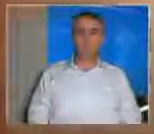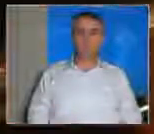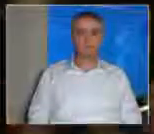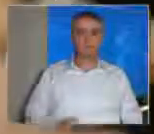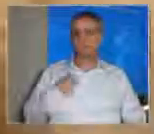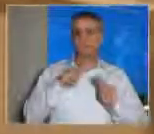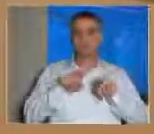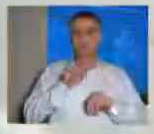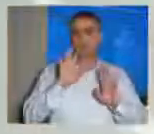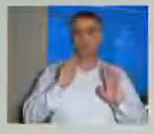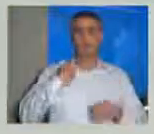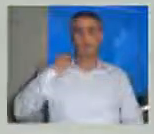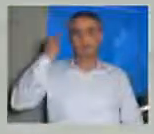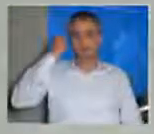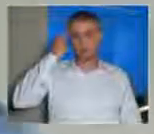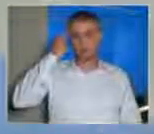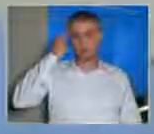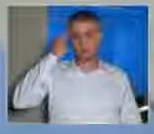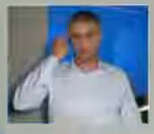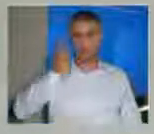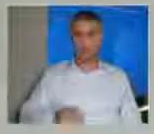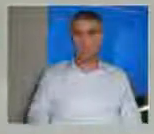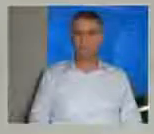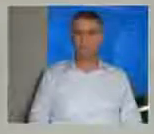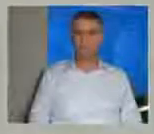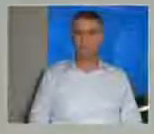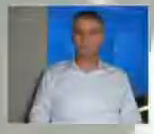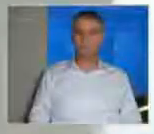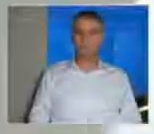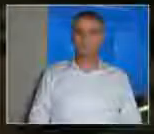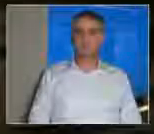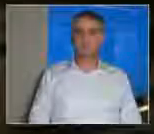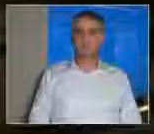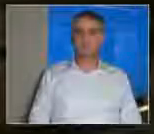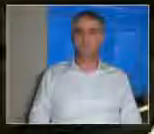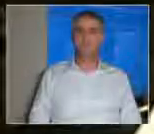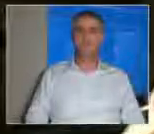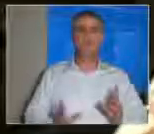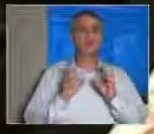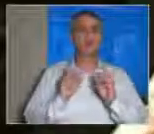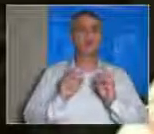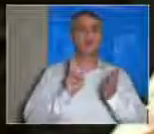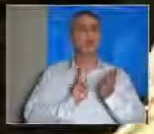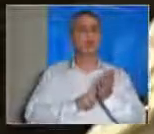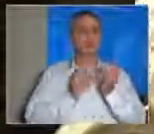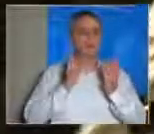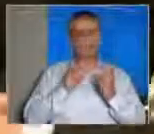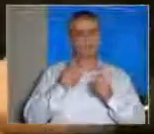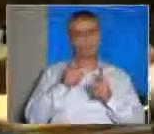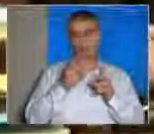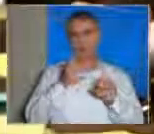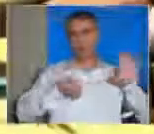עוסק בנושא הזה. אני מניח שהנתיב הנכון והטבעי להרכבת הממשלה זה לא הנתיב